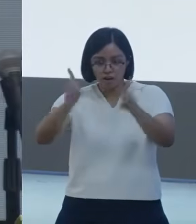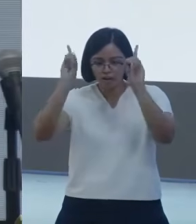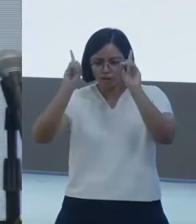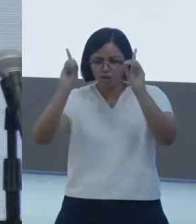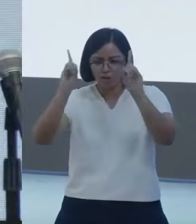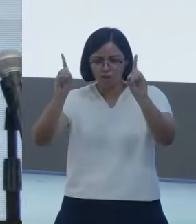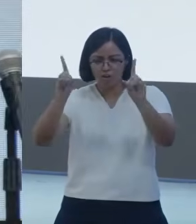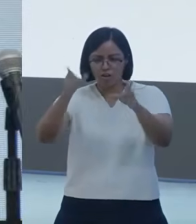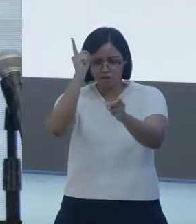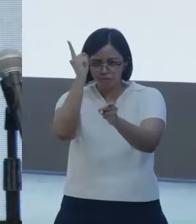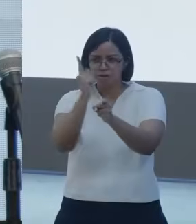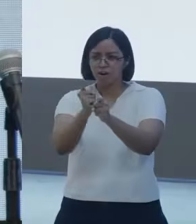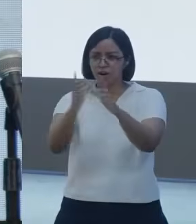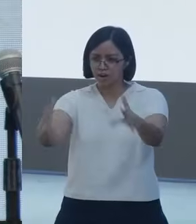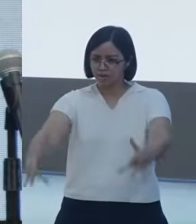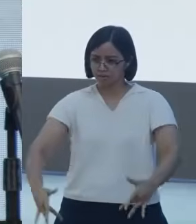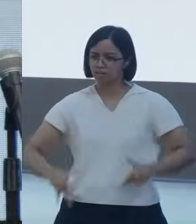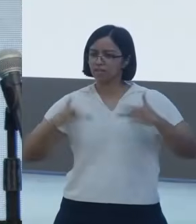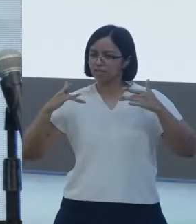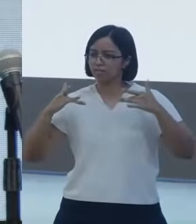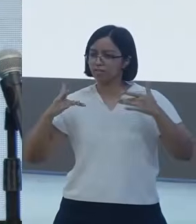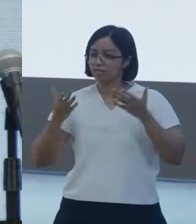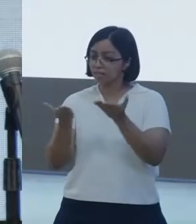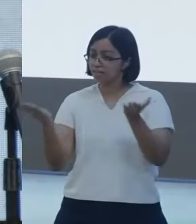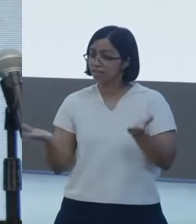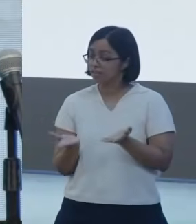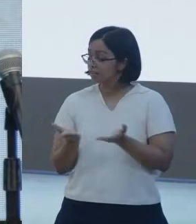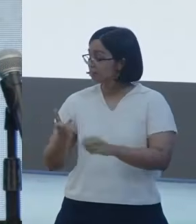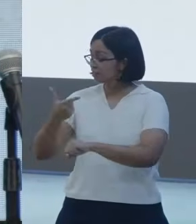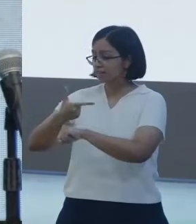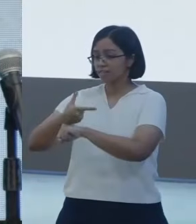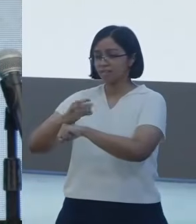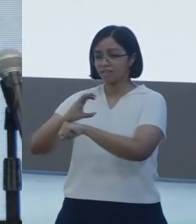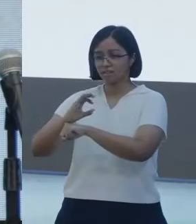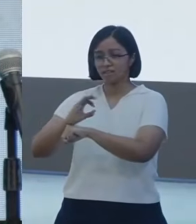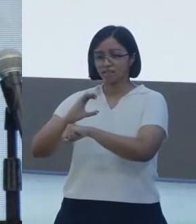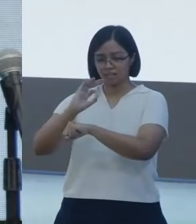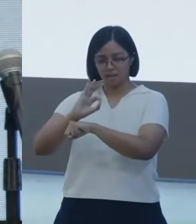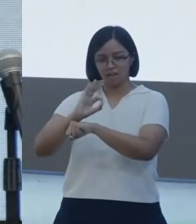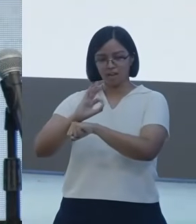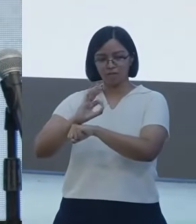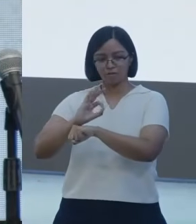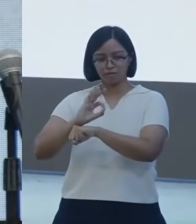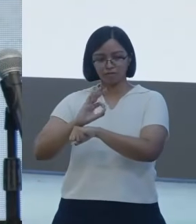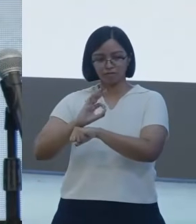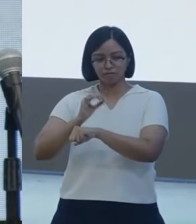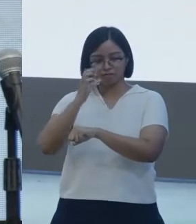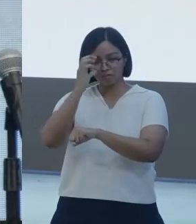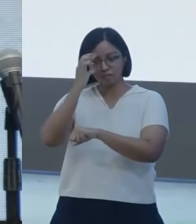ang GCF ay nabansagan, lalo na ang Ortigas, nabansagan na